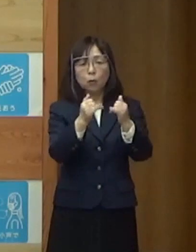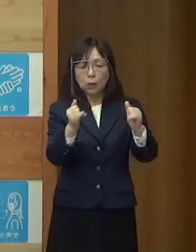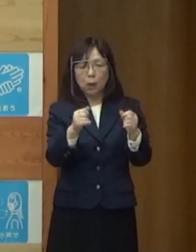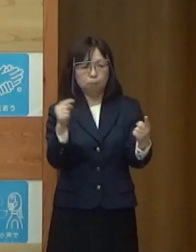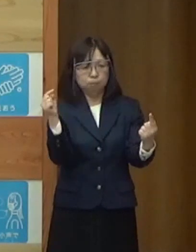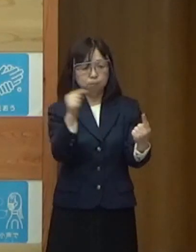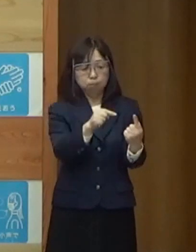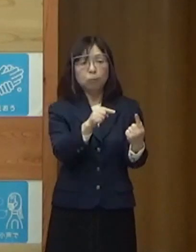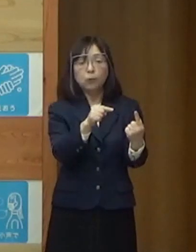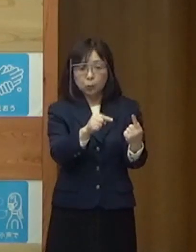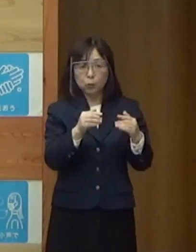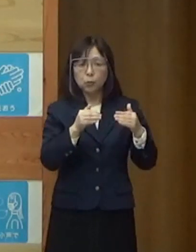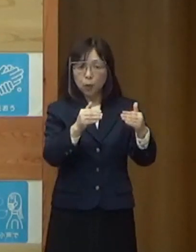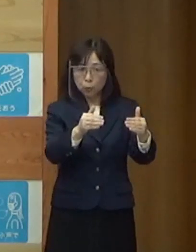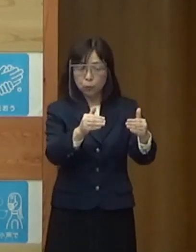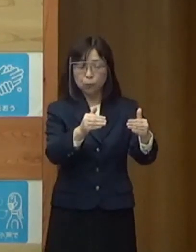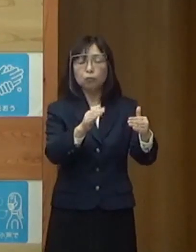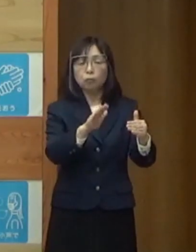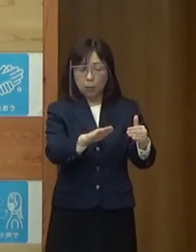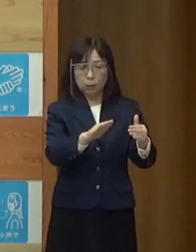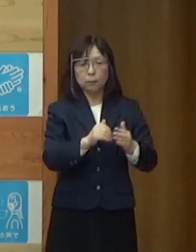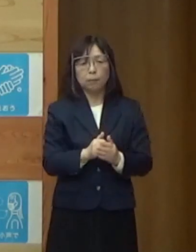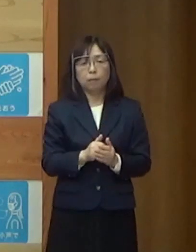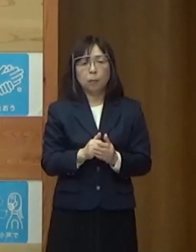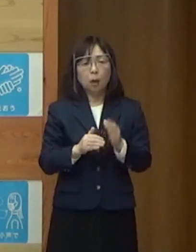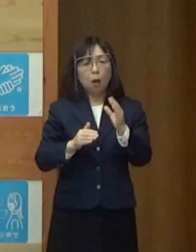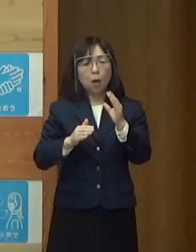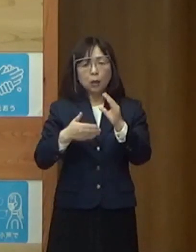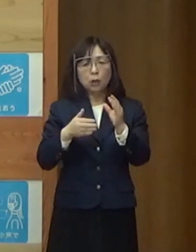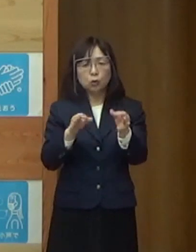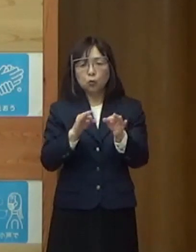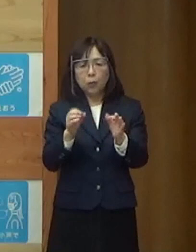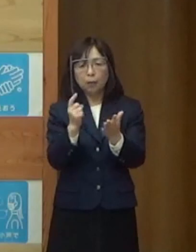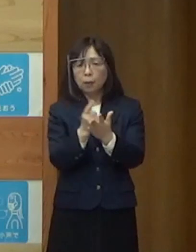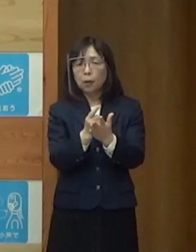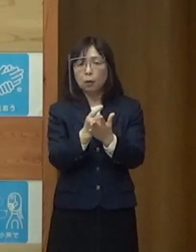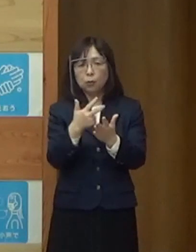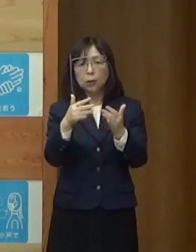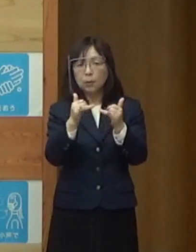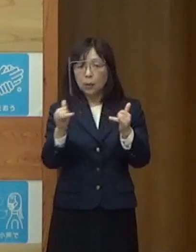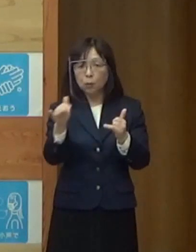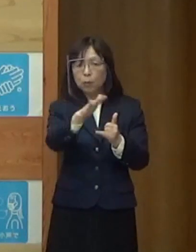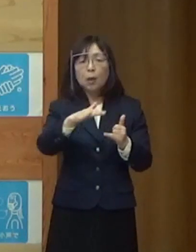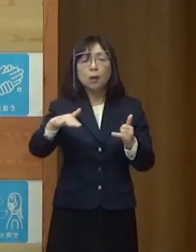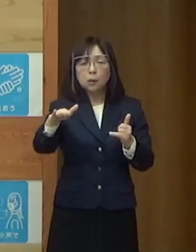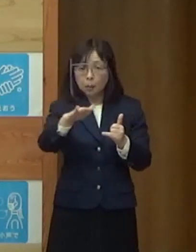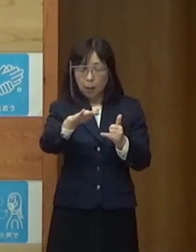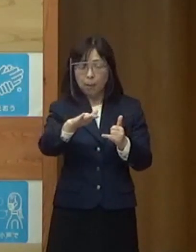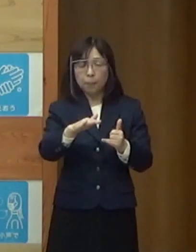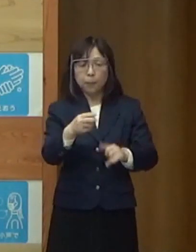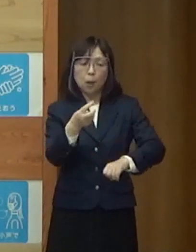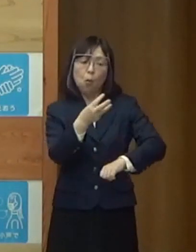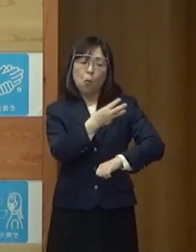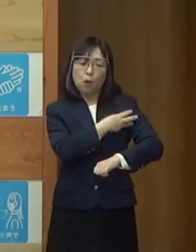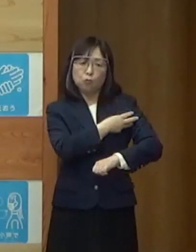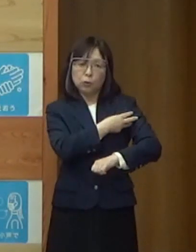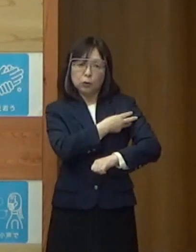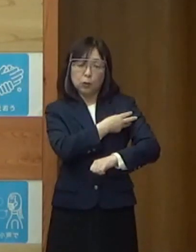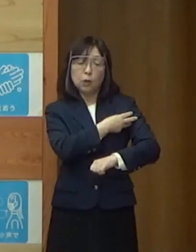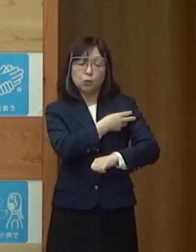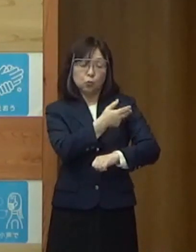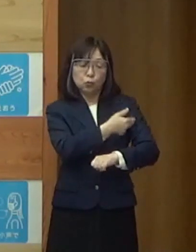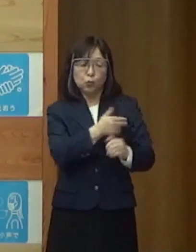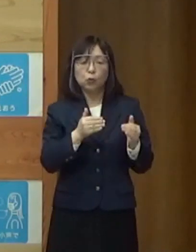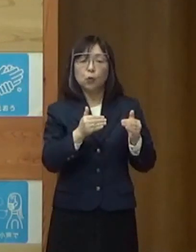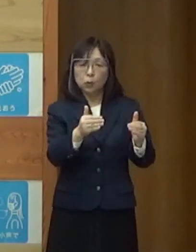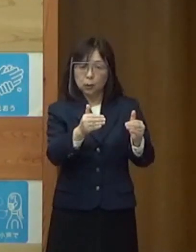めますとともに、飲食店のみならずすべての市民の皆様への注意喚起、またワクチン接種促進に向け